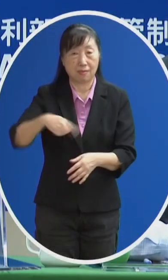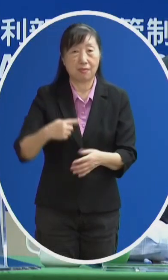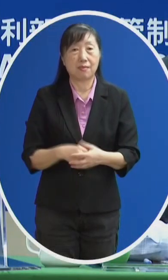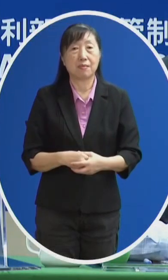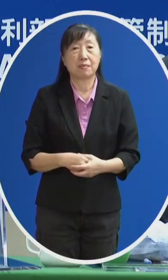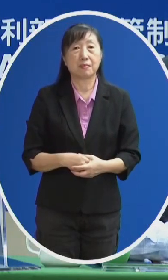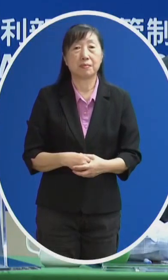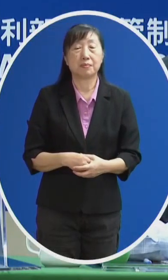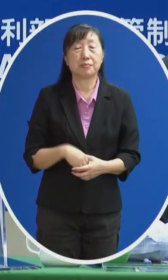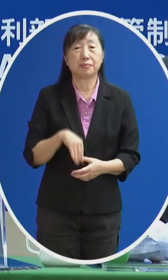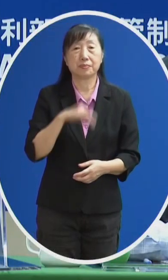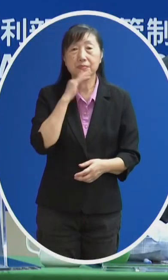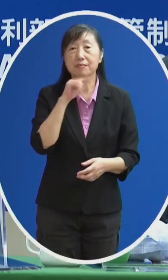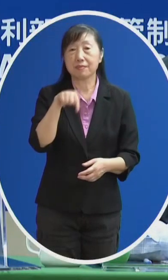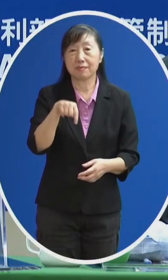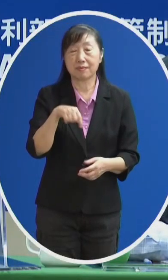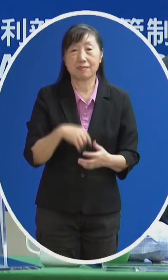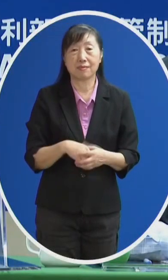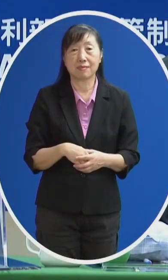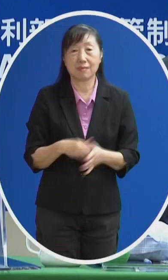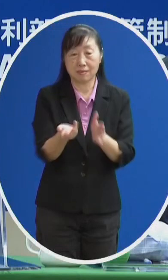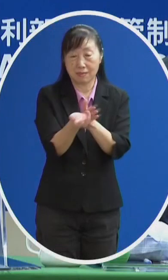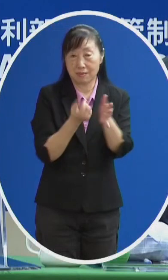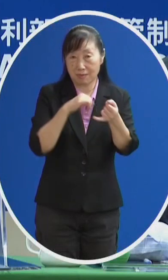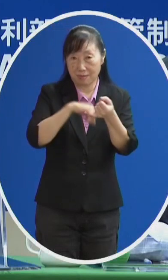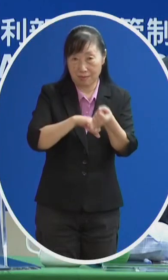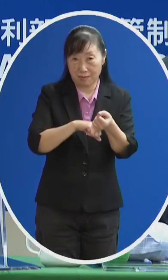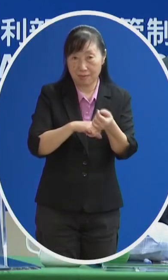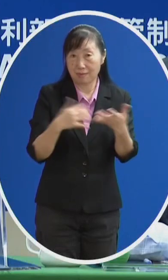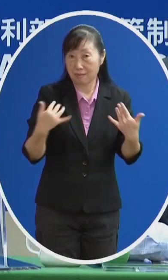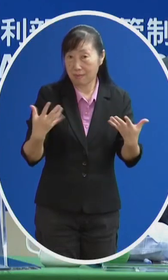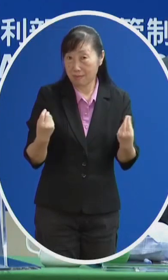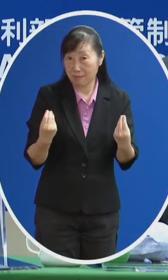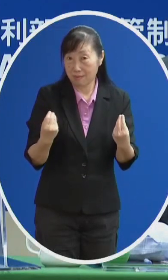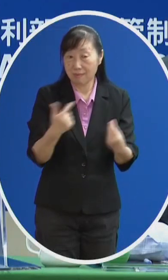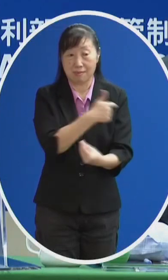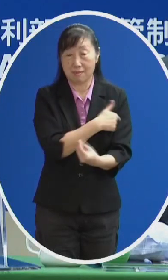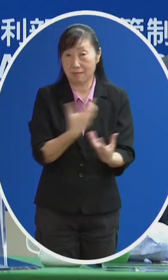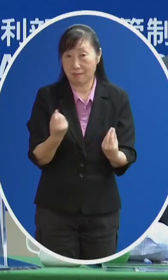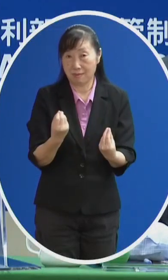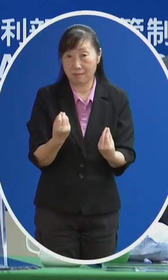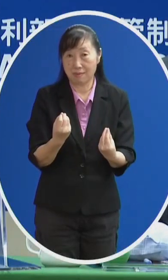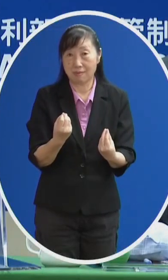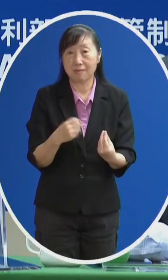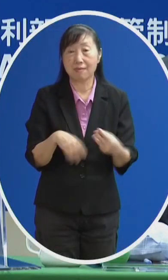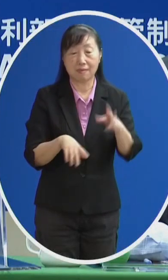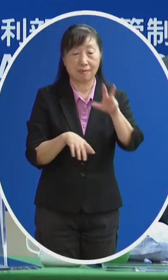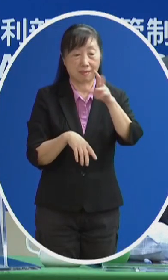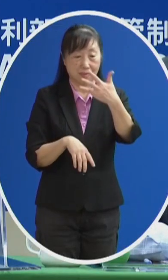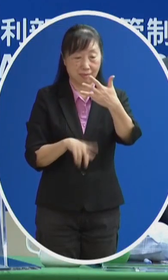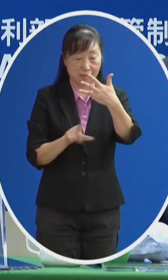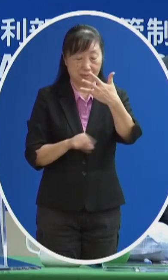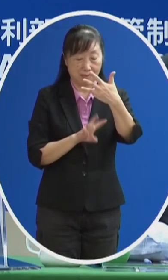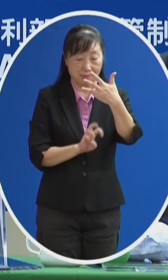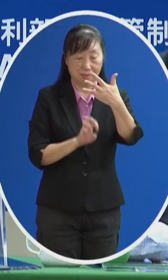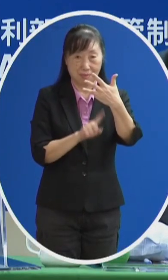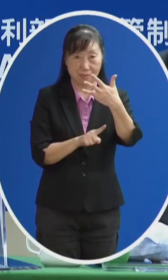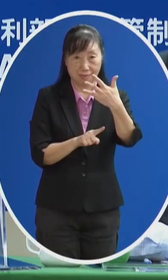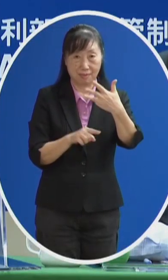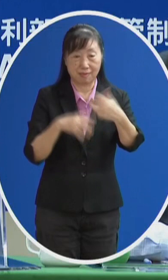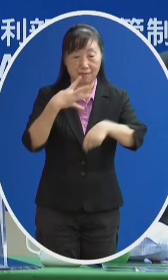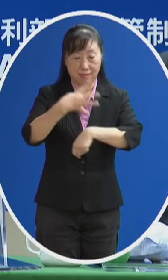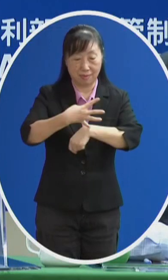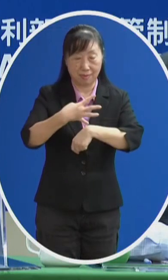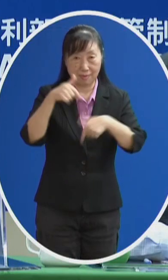可能等到这一次，好，他没有来预约，也没有或者没有来打，那8月31号